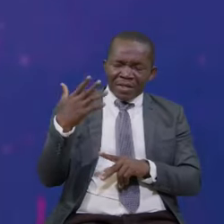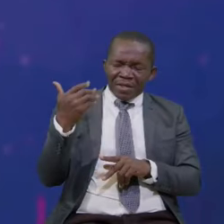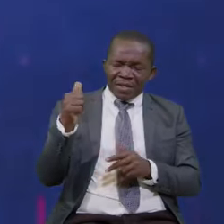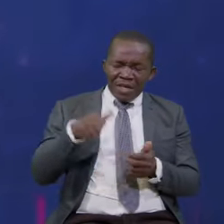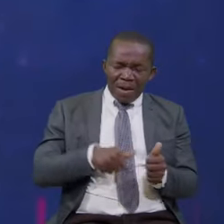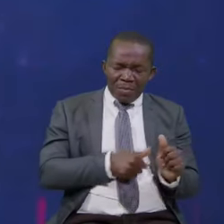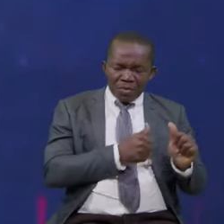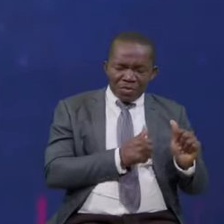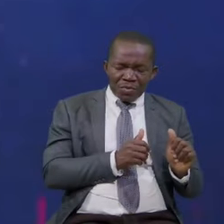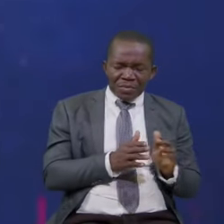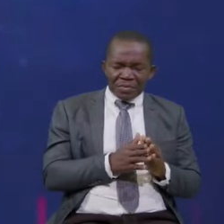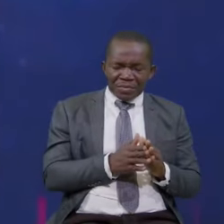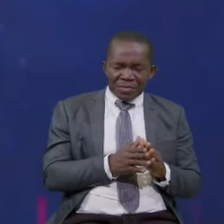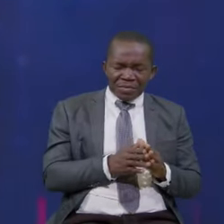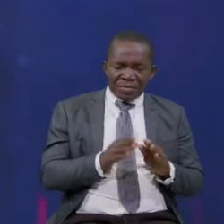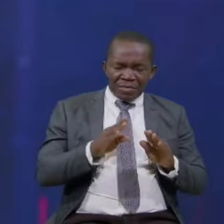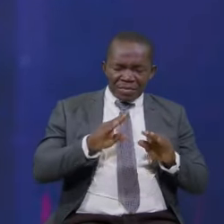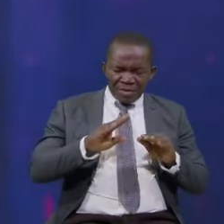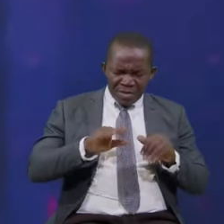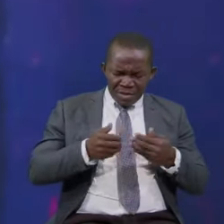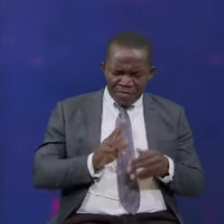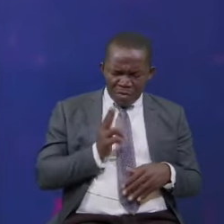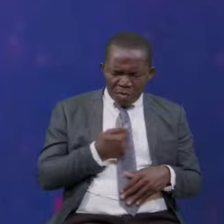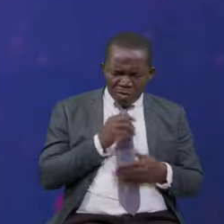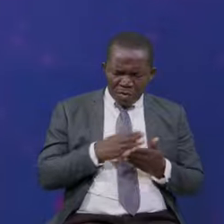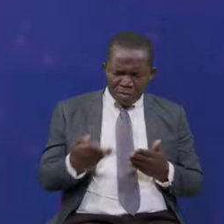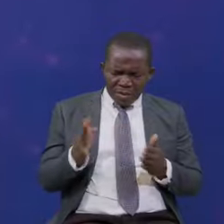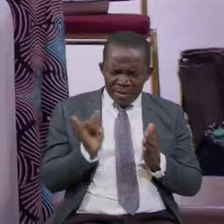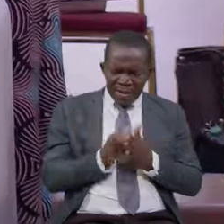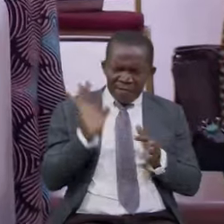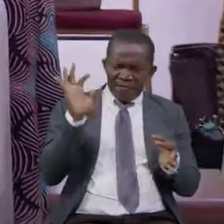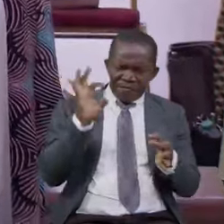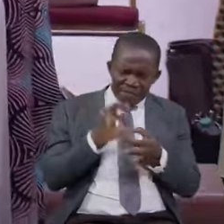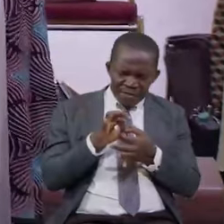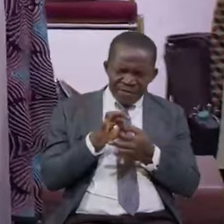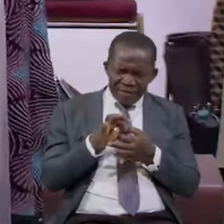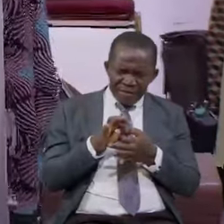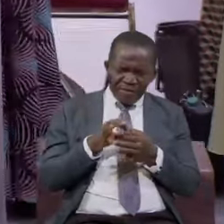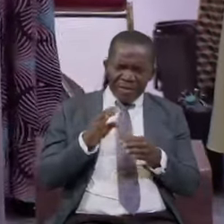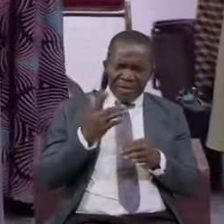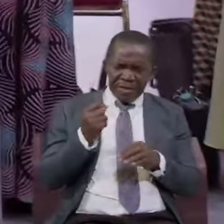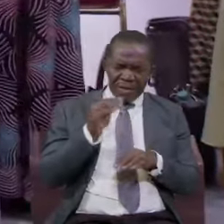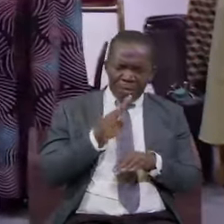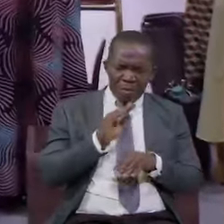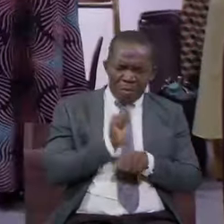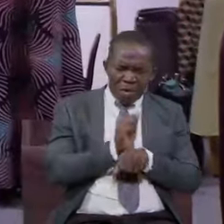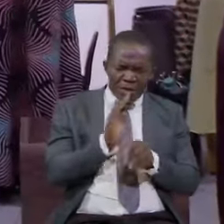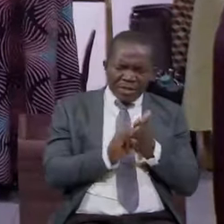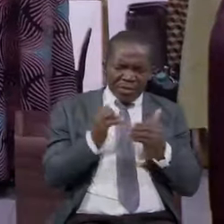l'apôtre donne quelque chose digne du ministère auquel tu nous as appelé au nom de